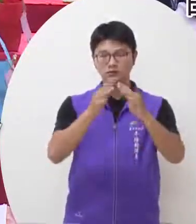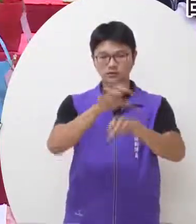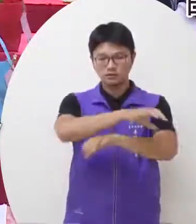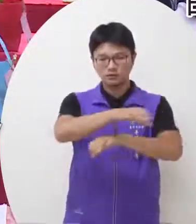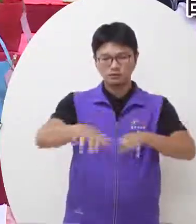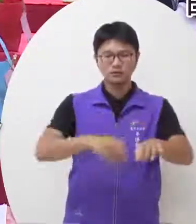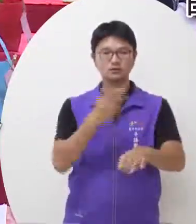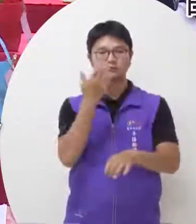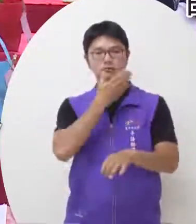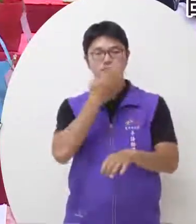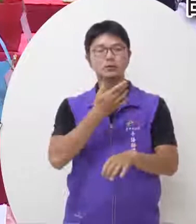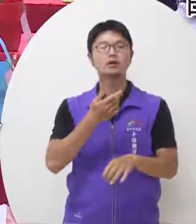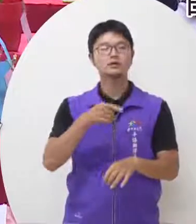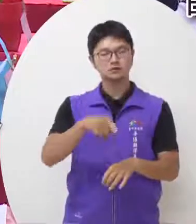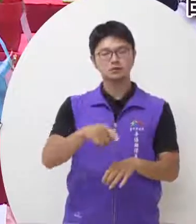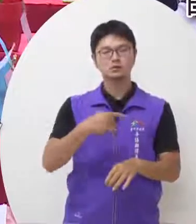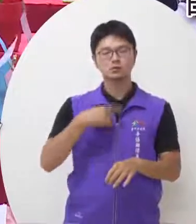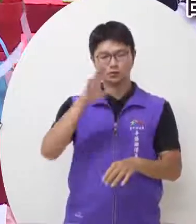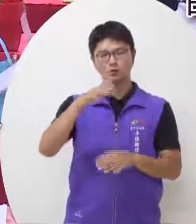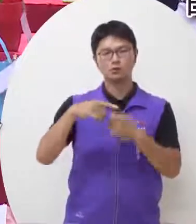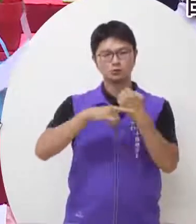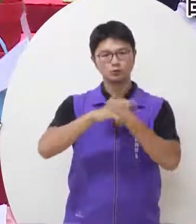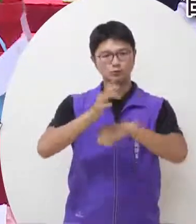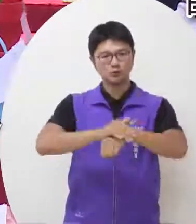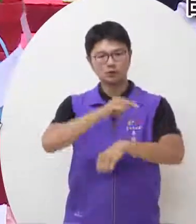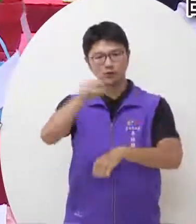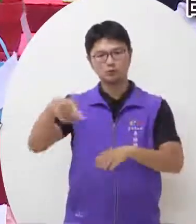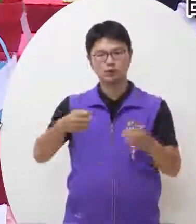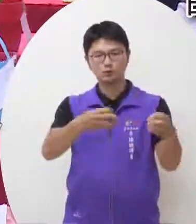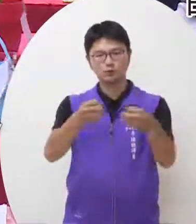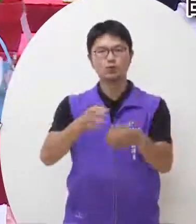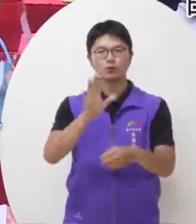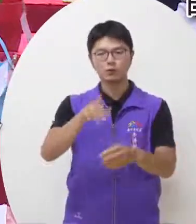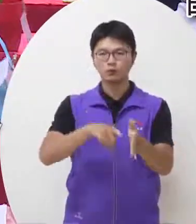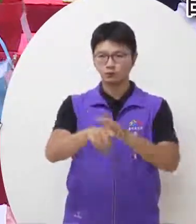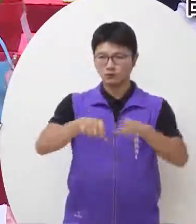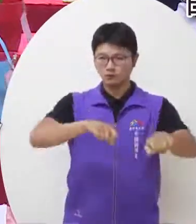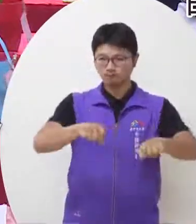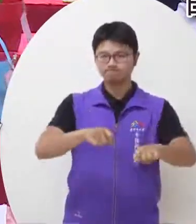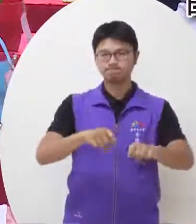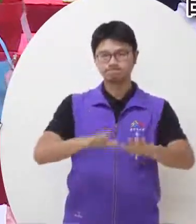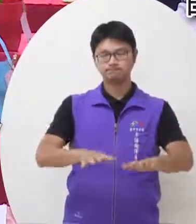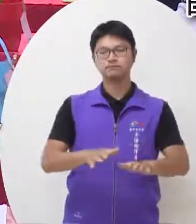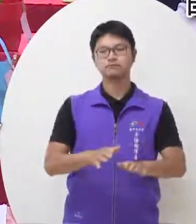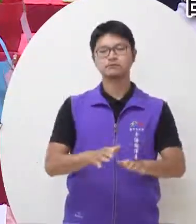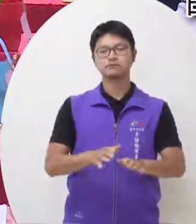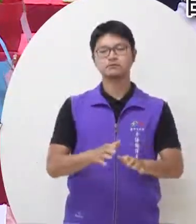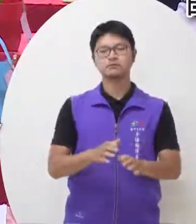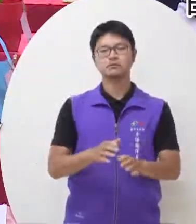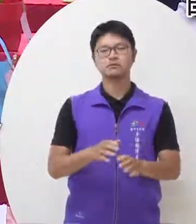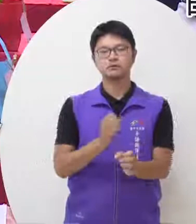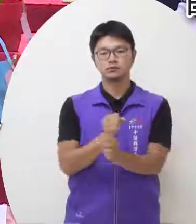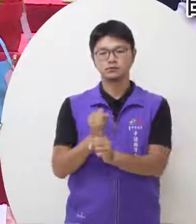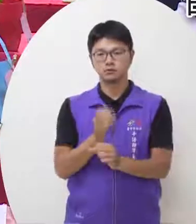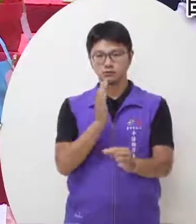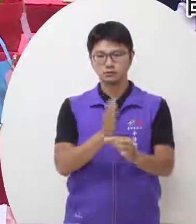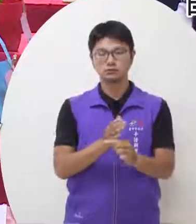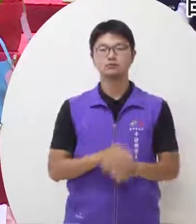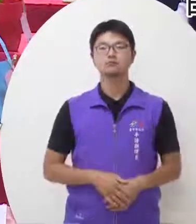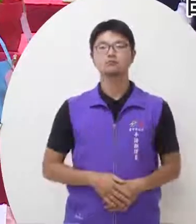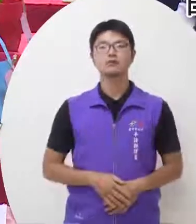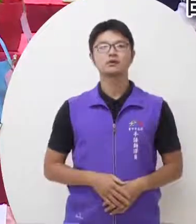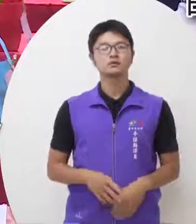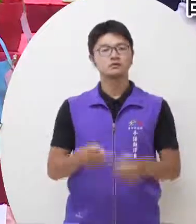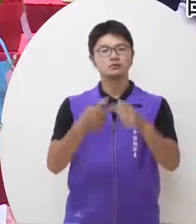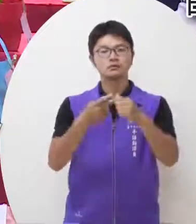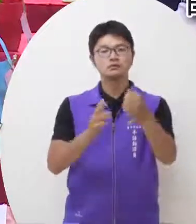前跟科博馆我们的专家我们也讨论过我想这个我们专案在处理当中。那刚刚也有提到这个委员会，那这个